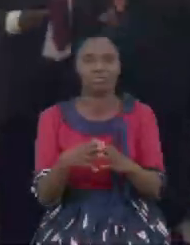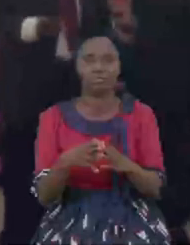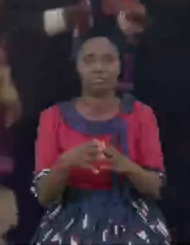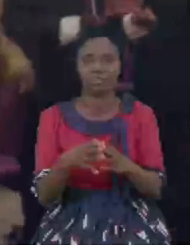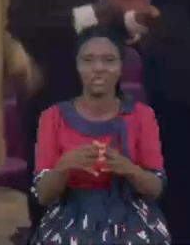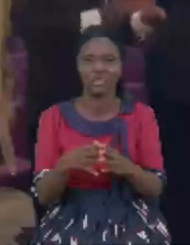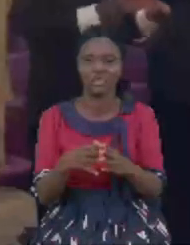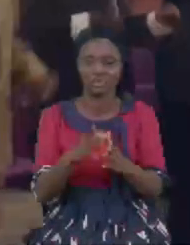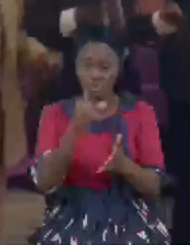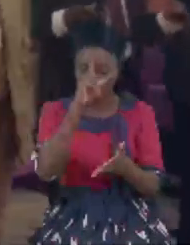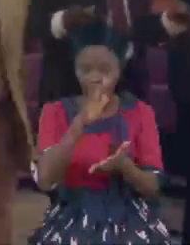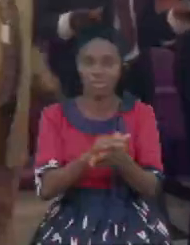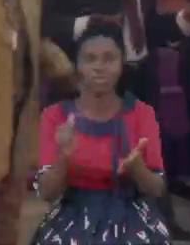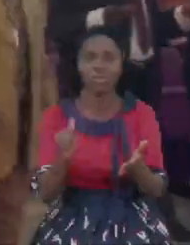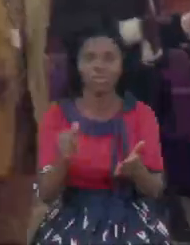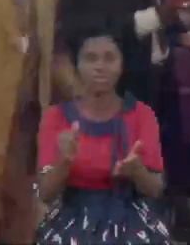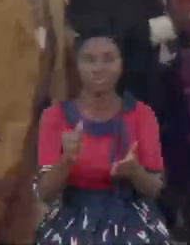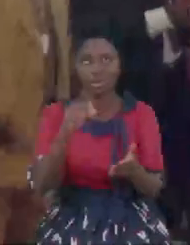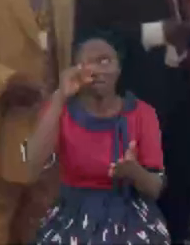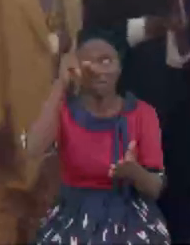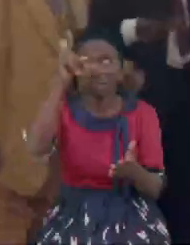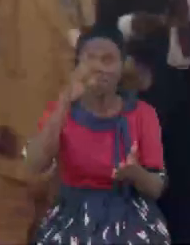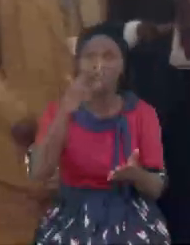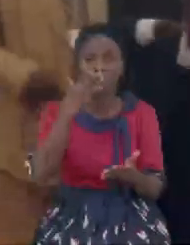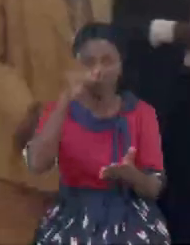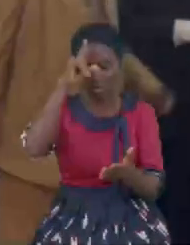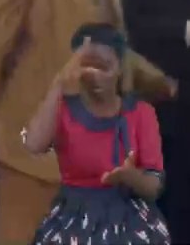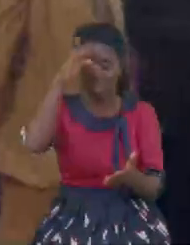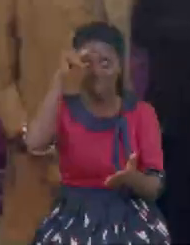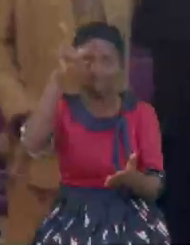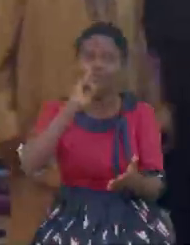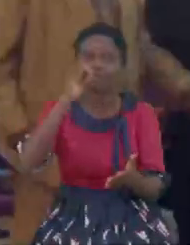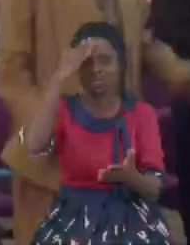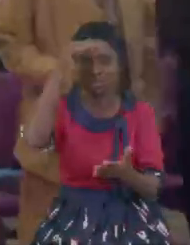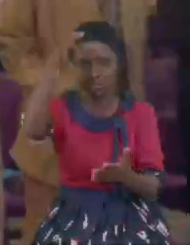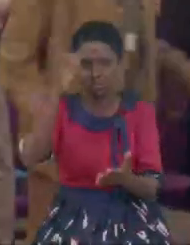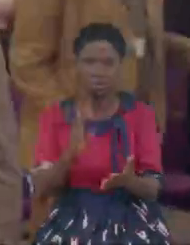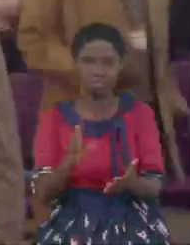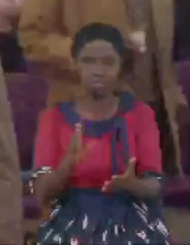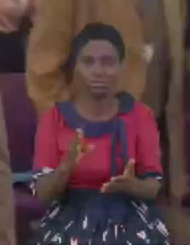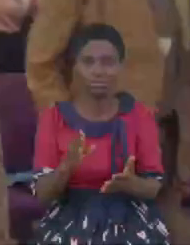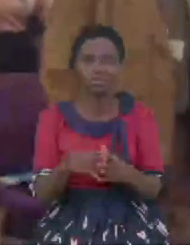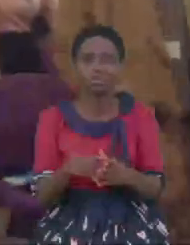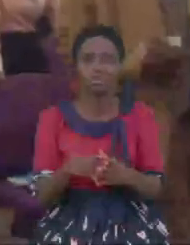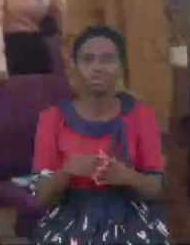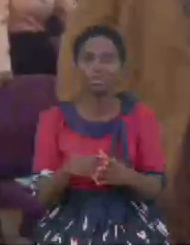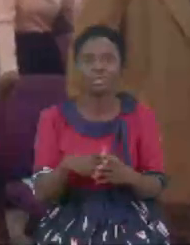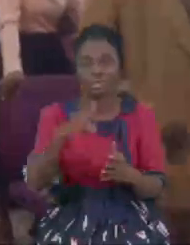Faut pas douter, faut pas vaciller. Il est Dieu, il est Dieu, il est Dieu.